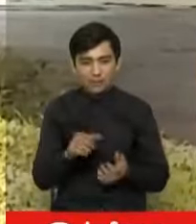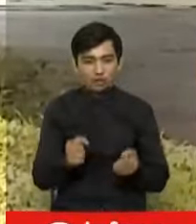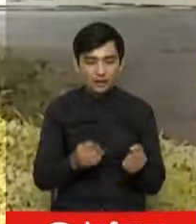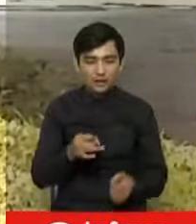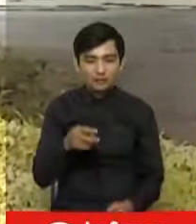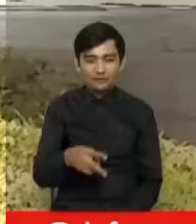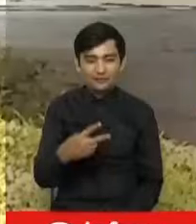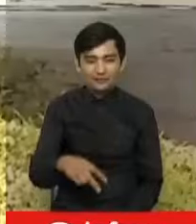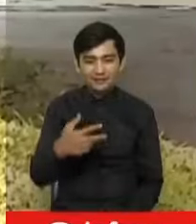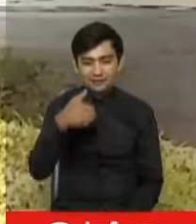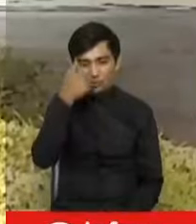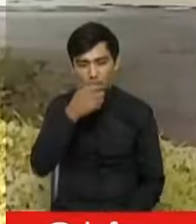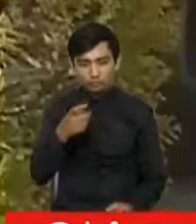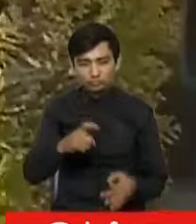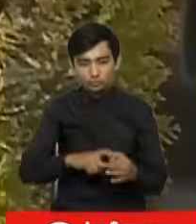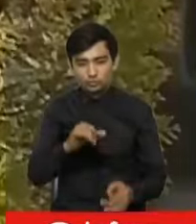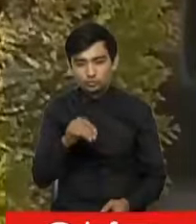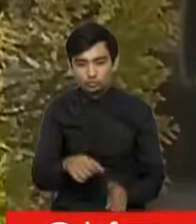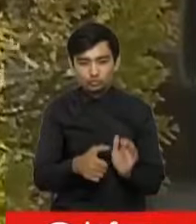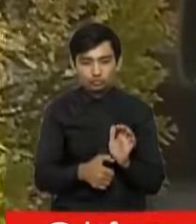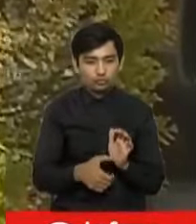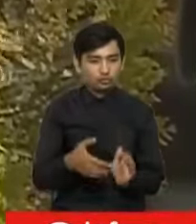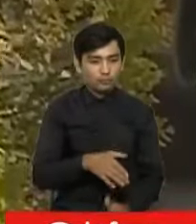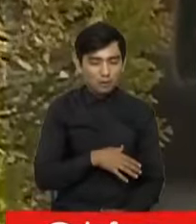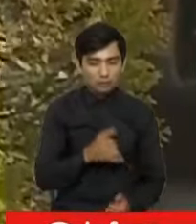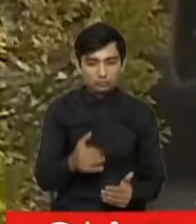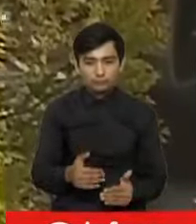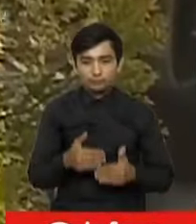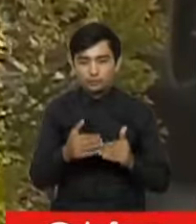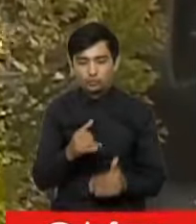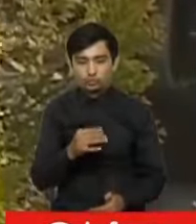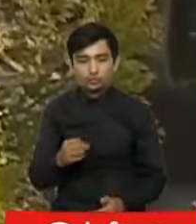учете стояло около 600 таких машин, а сейчас их уже почти 10 тысяч.